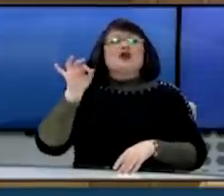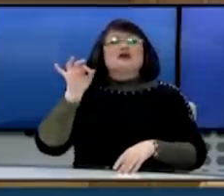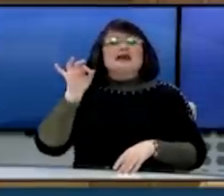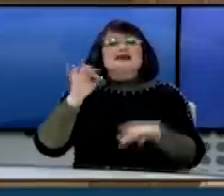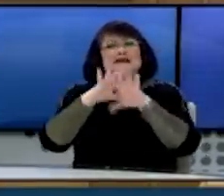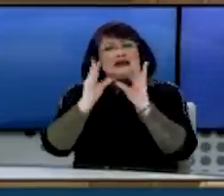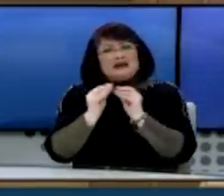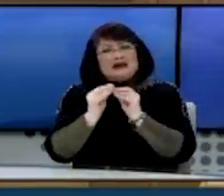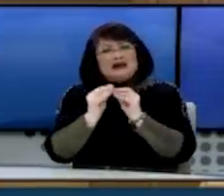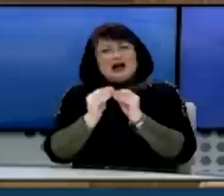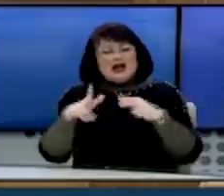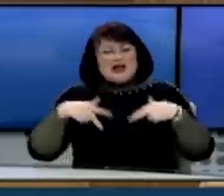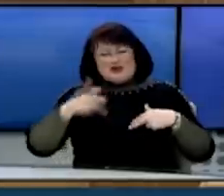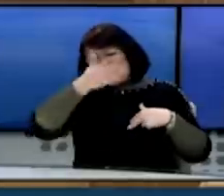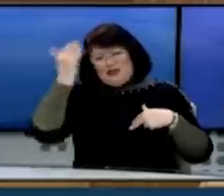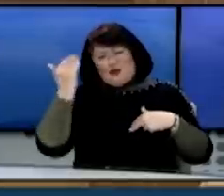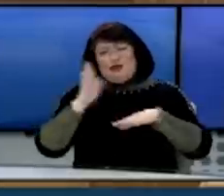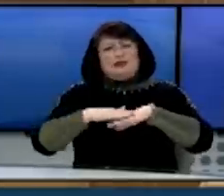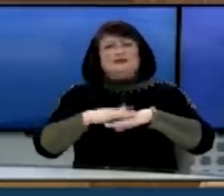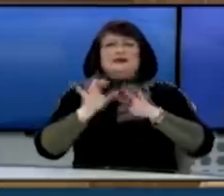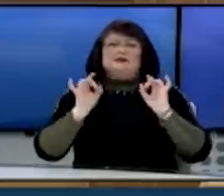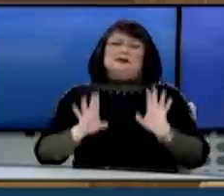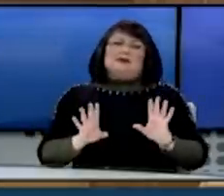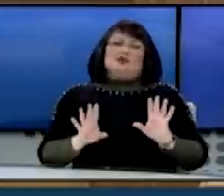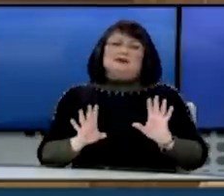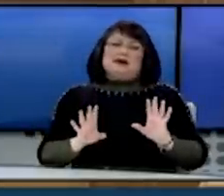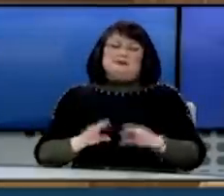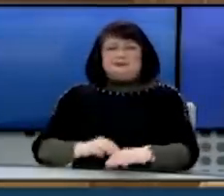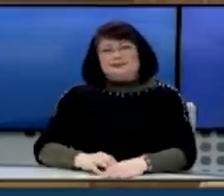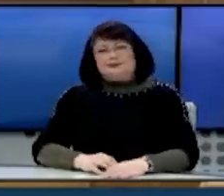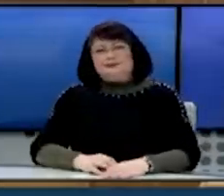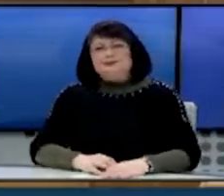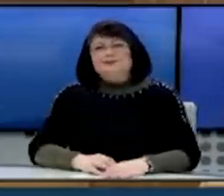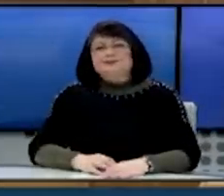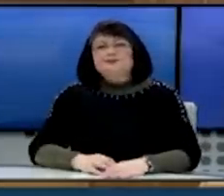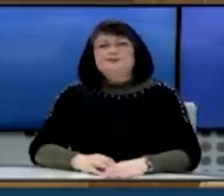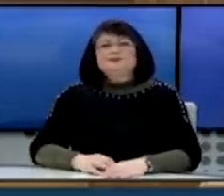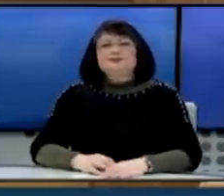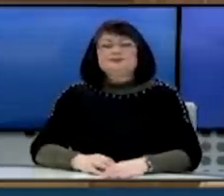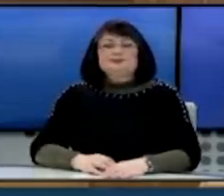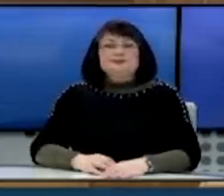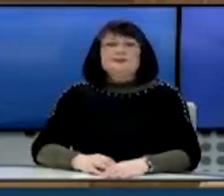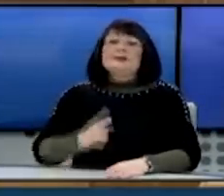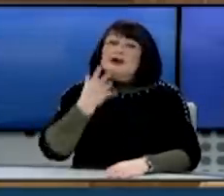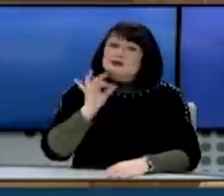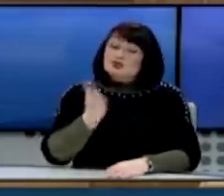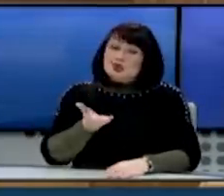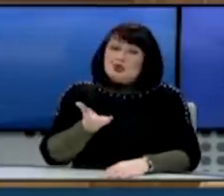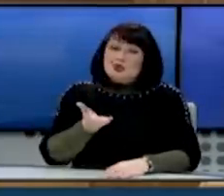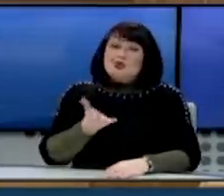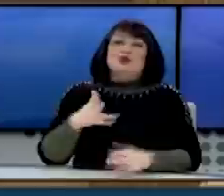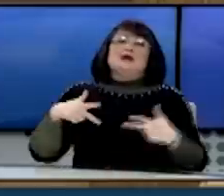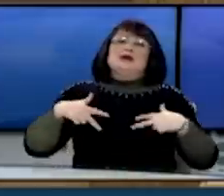αθωώνοντας συνολικά αυτό το κράτος που υπηρετήσατε και υπηρετείτε όλοι σας. Αυτός είναι ο λόγος